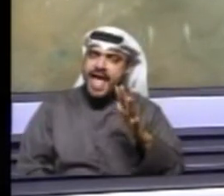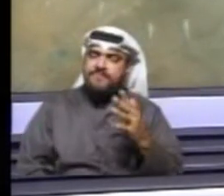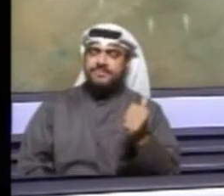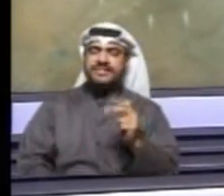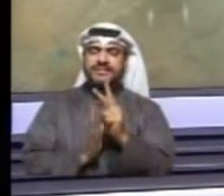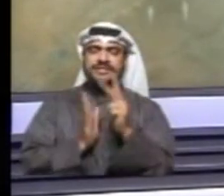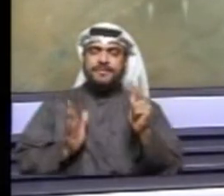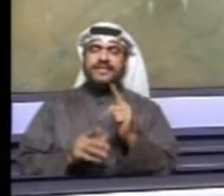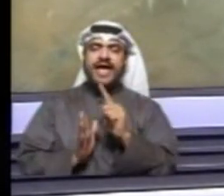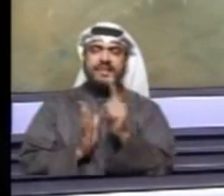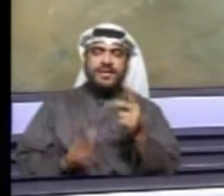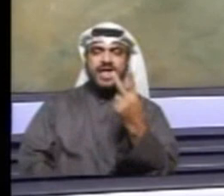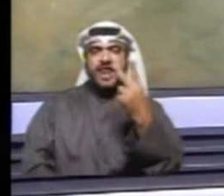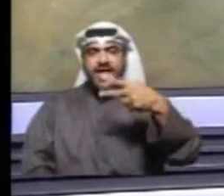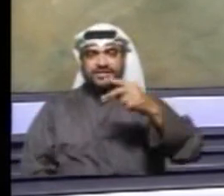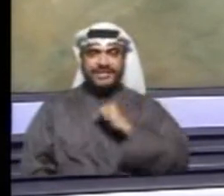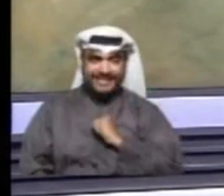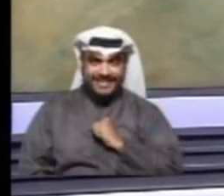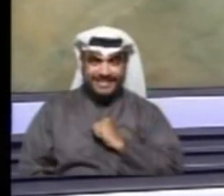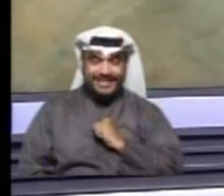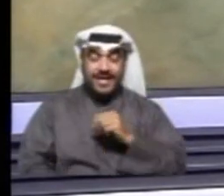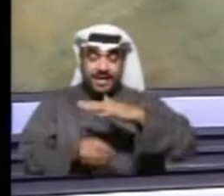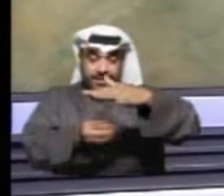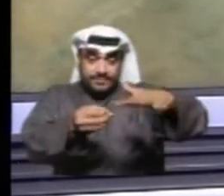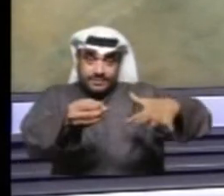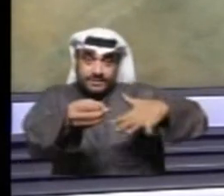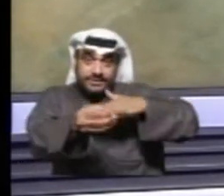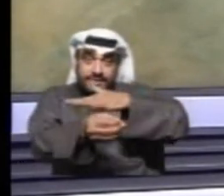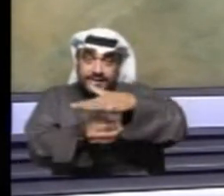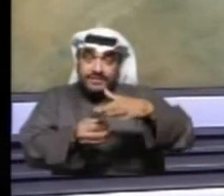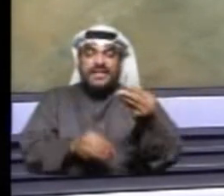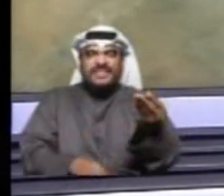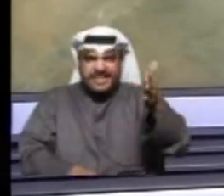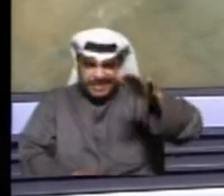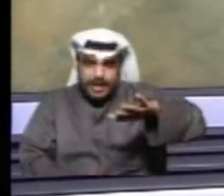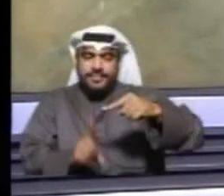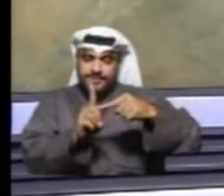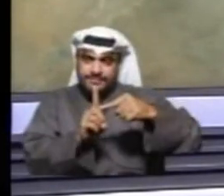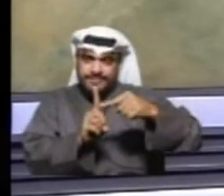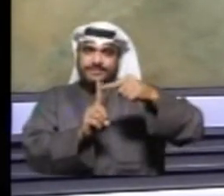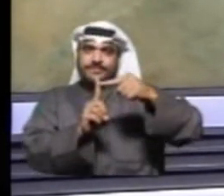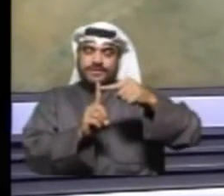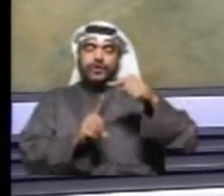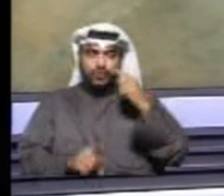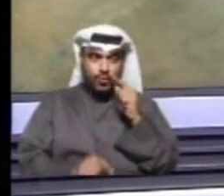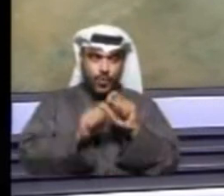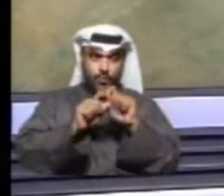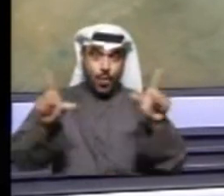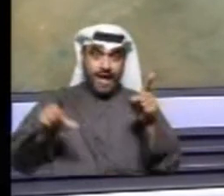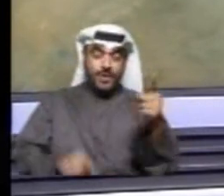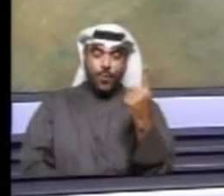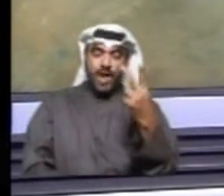17 إلى 20 درجة مئوية في أغلب المناطق باستثناء المناطق طبعا الساحلية والجزر، اللي متوقع أن تتراوح فيها درجات الحرارة ما